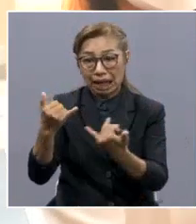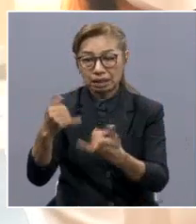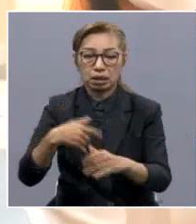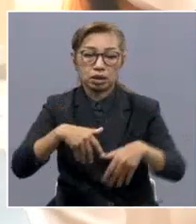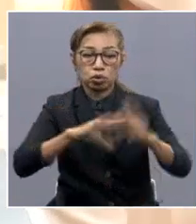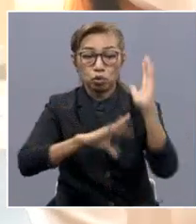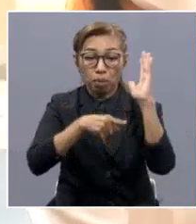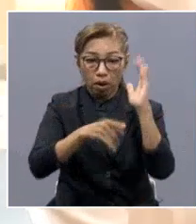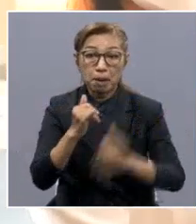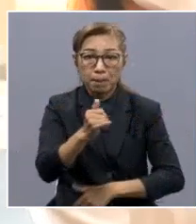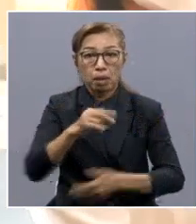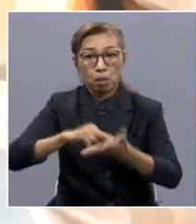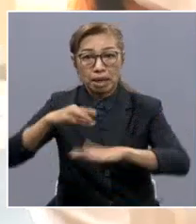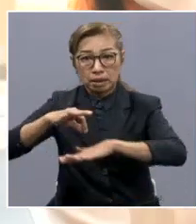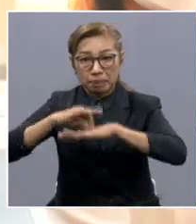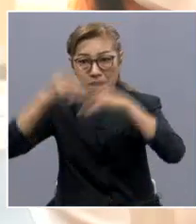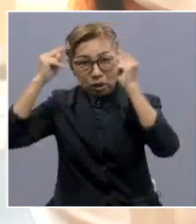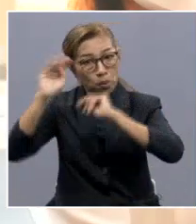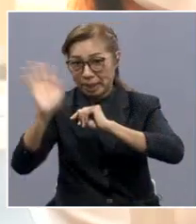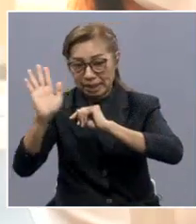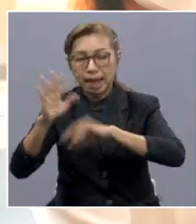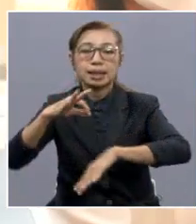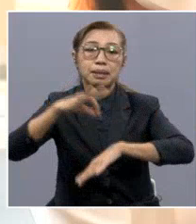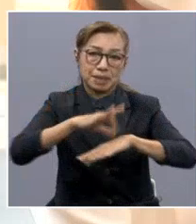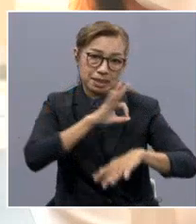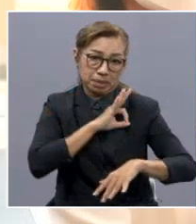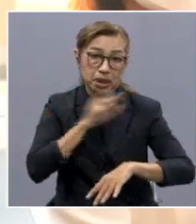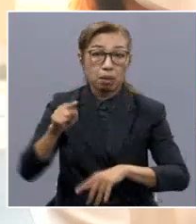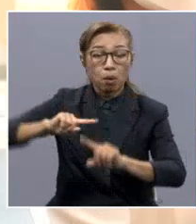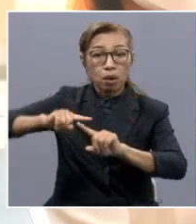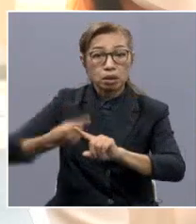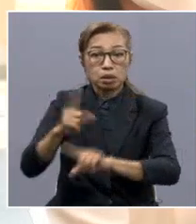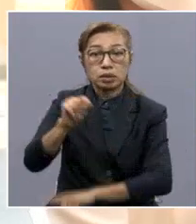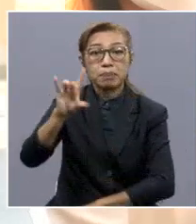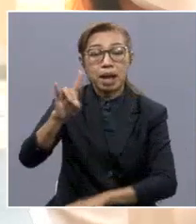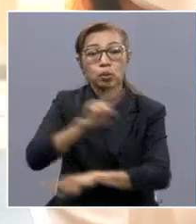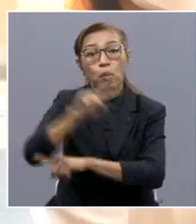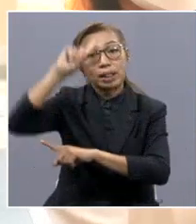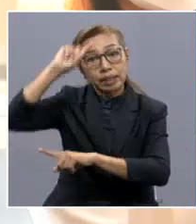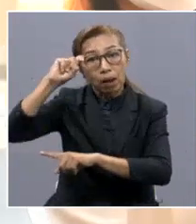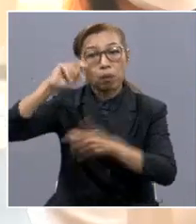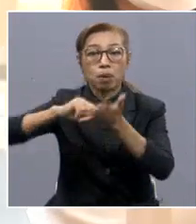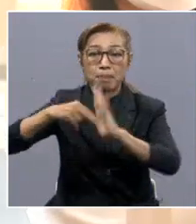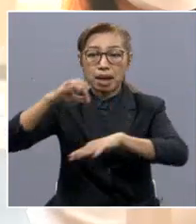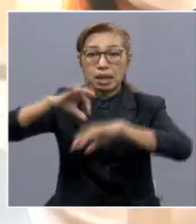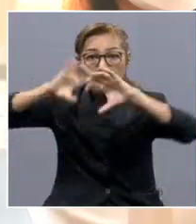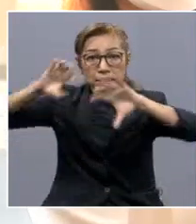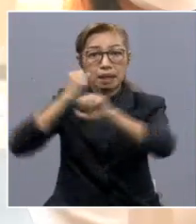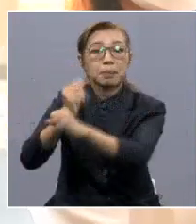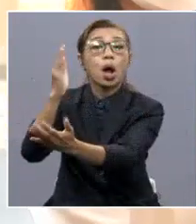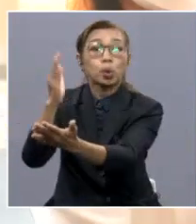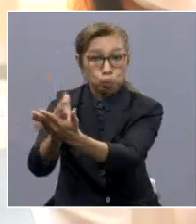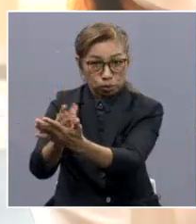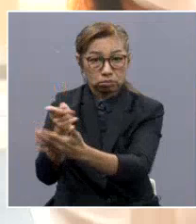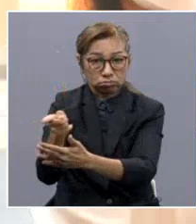ครวมไทยสร้างชาติเพราะว่าไปในวันหยุดไง28มกราคมเนี่ยเป็นวันเสาร์นะคะแล้วตนเองก็จะเดินทางไปพร้อมกับพลเอก